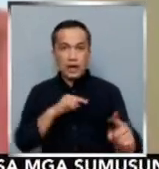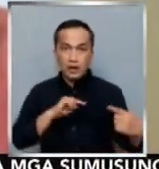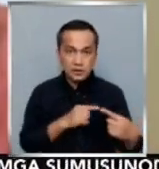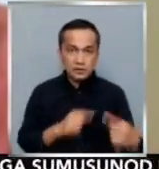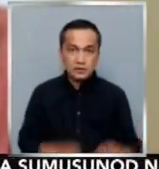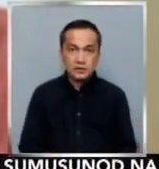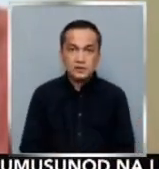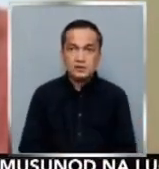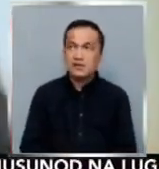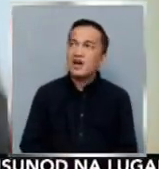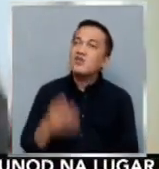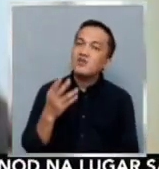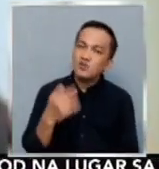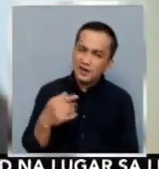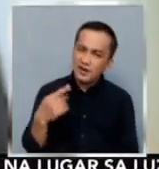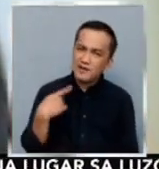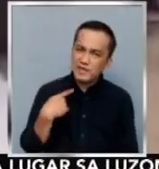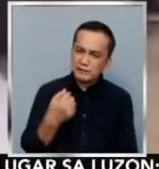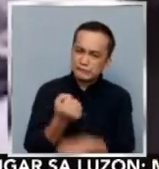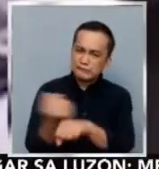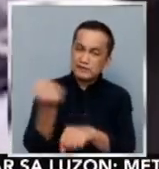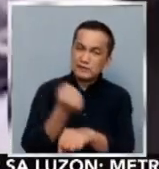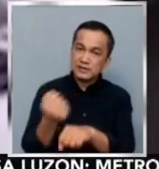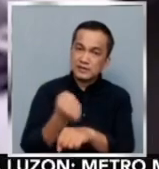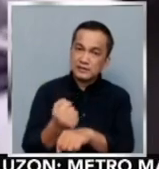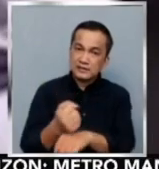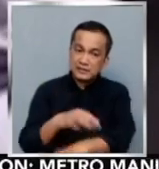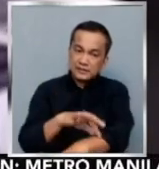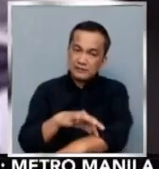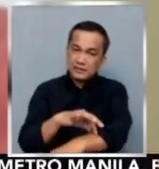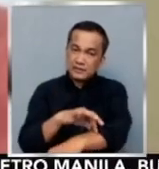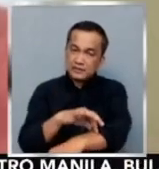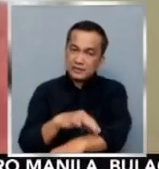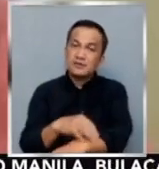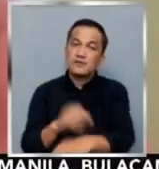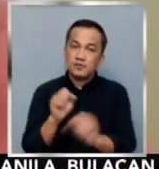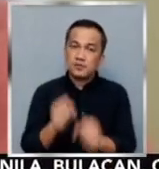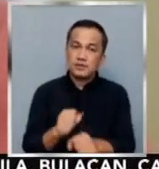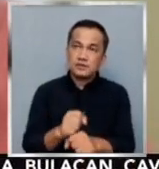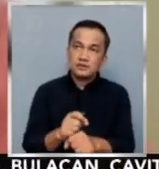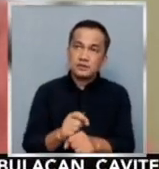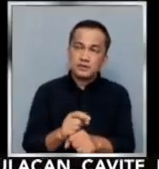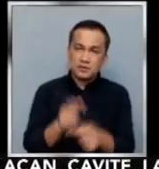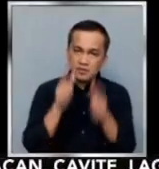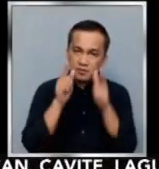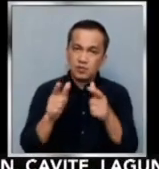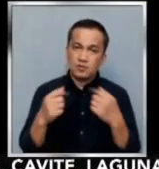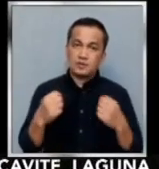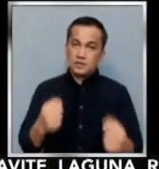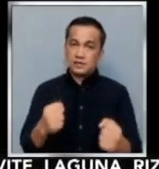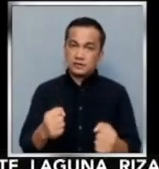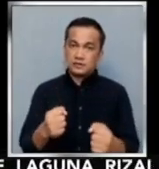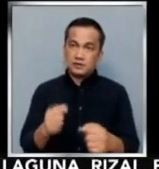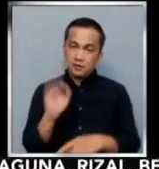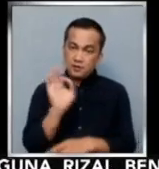na kakunatan yung balat nating pwedeng magmukha siyang parang malakas yung pwersa,